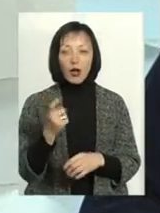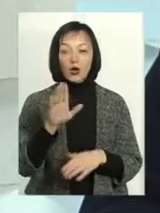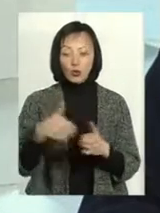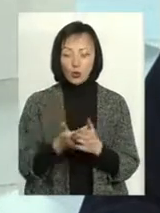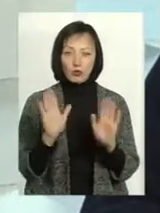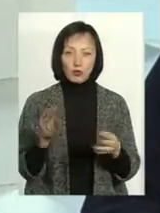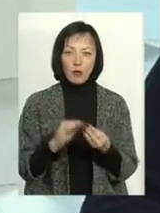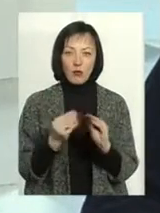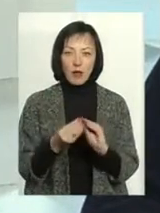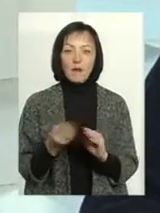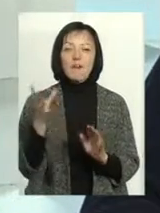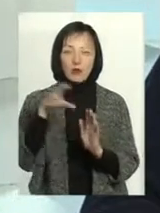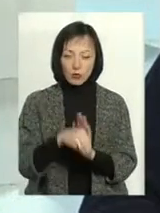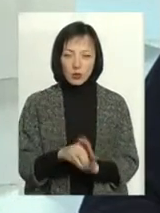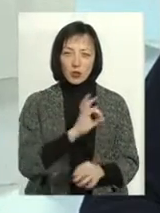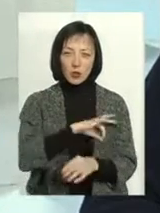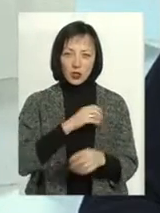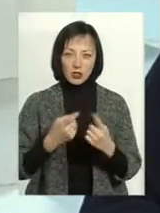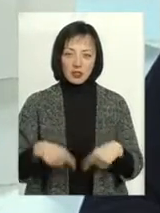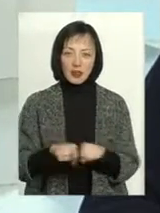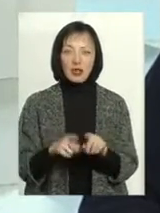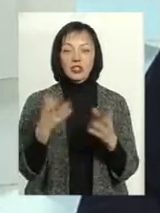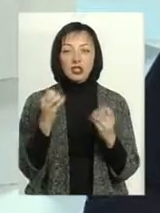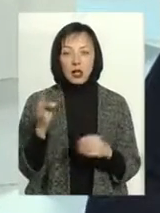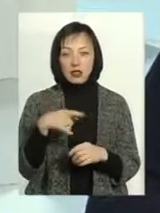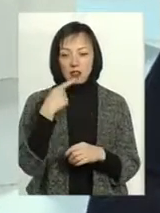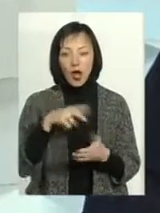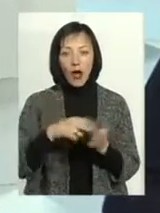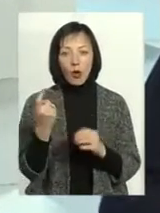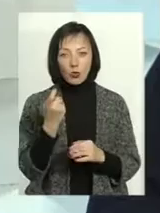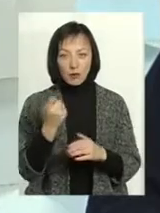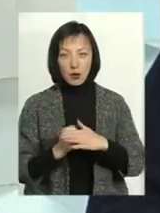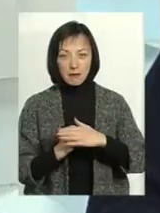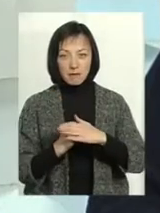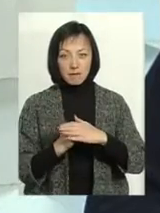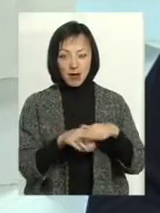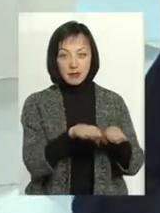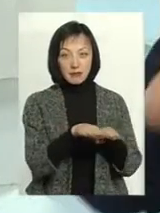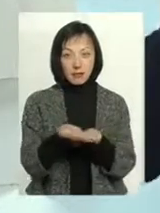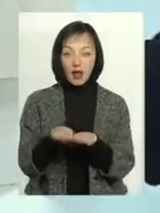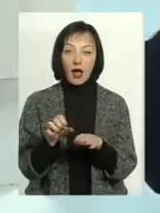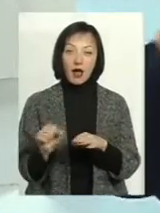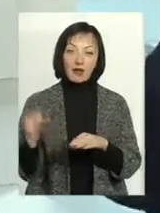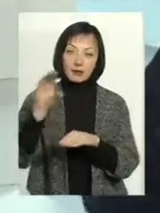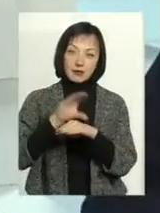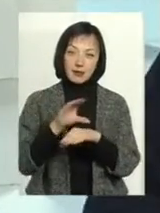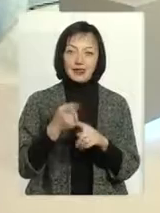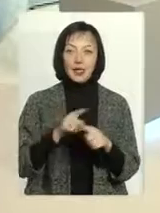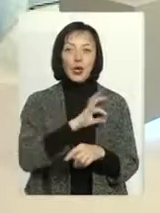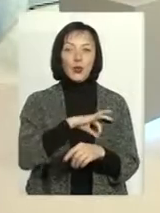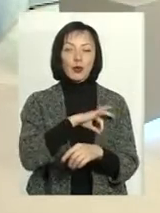будуть проблеми, в тому числі і в правовій сфері. Тому що, ще раз кажу, економіка – це ґрунт, а це вже те, що є